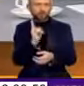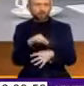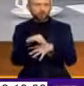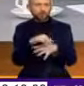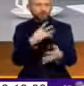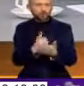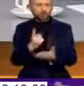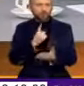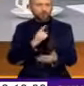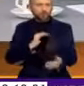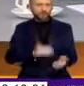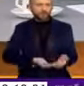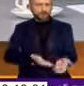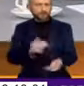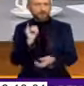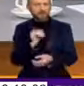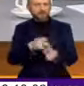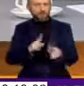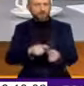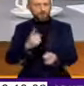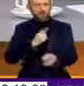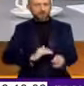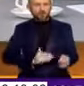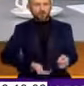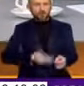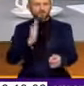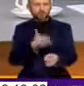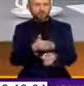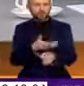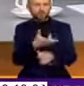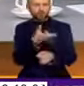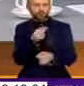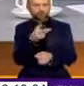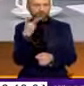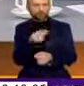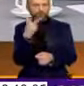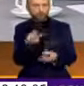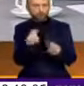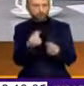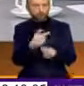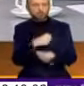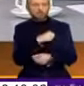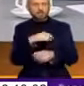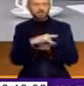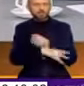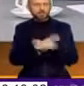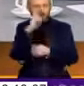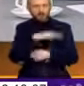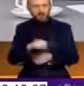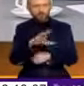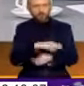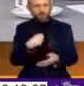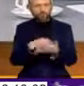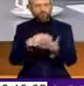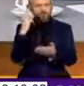свою охоронну фірму, і ця охоронна фірма буде доїти з бюджету гроші. Ми – найбідніша країна в Європі.